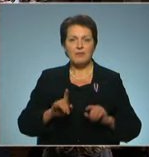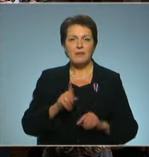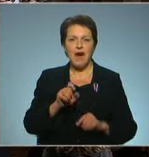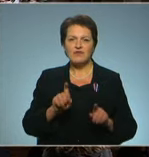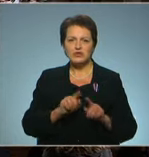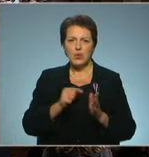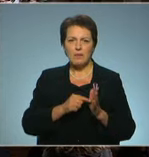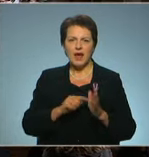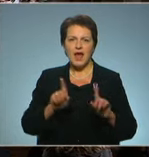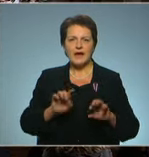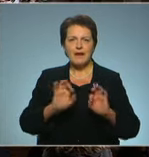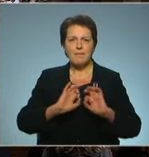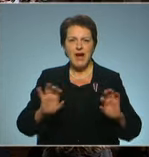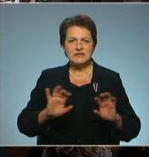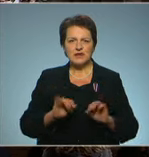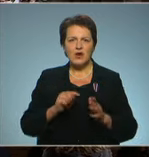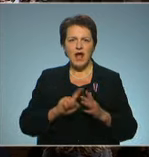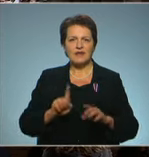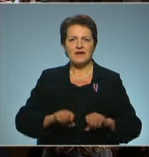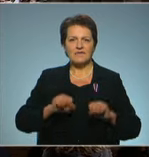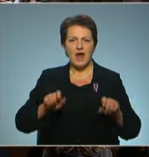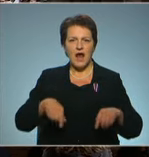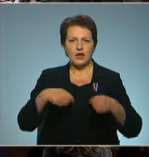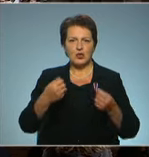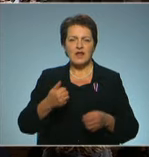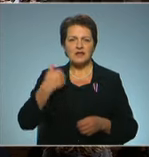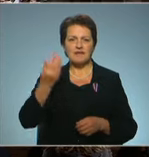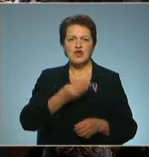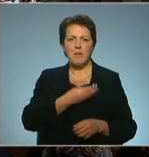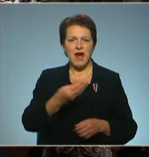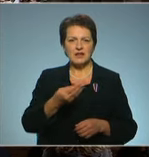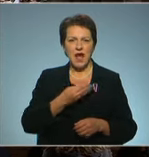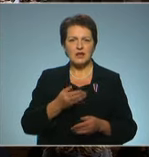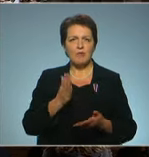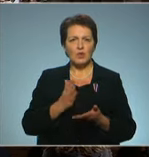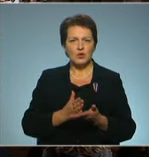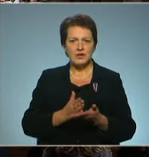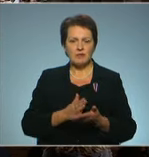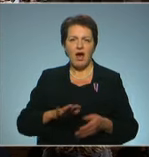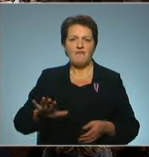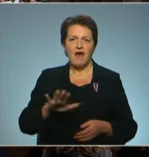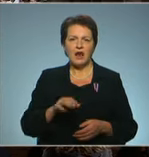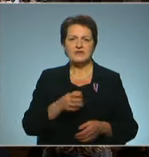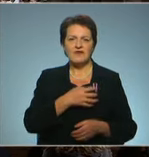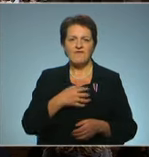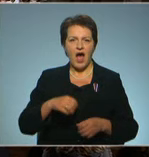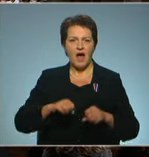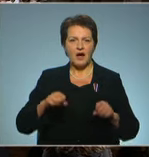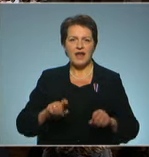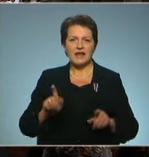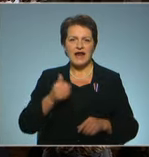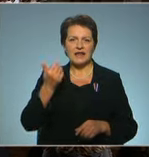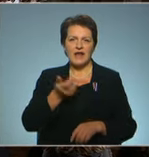paskaidro, kāda ir varai dotā dievišķā mandāta būtība. Valsts vara ir Dieva